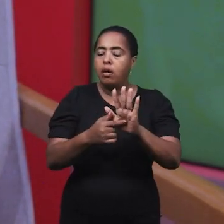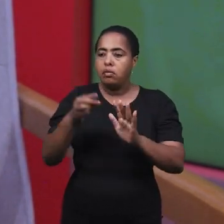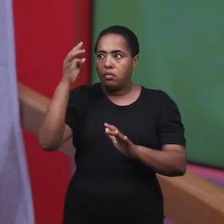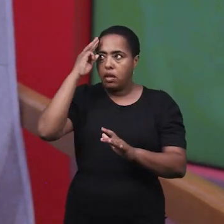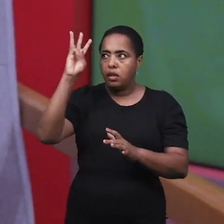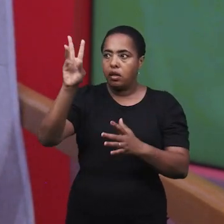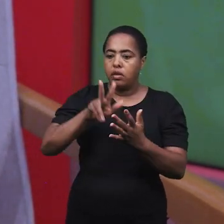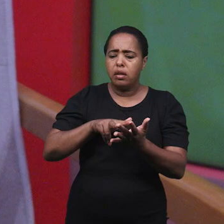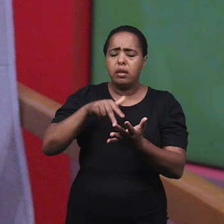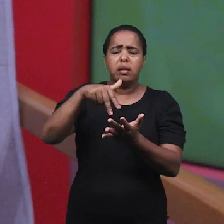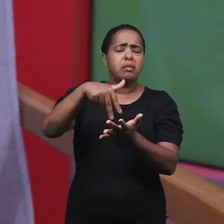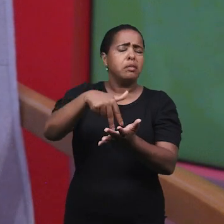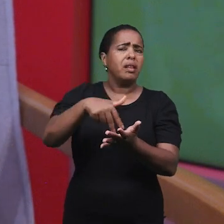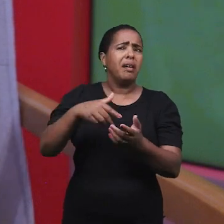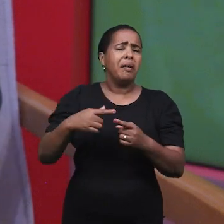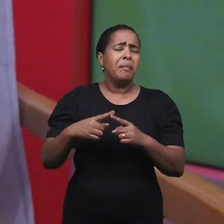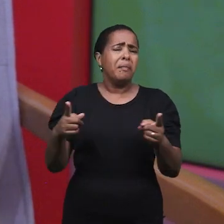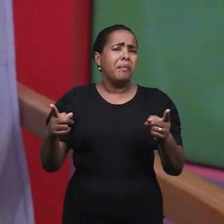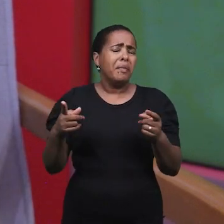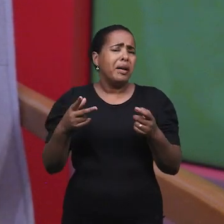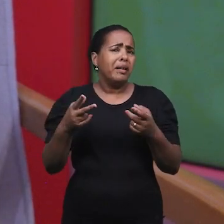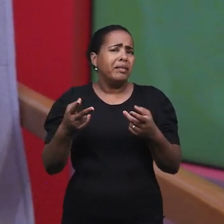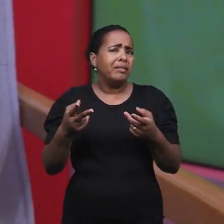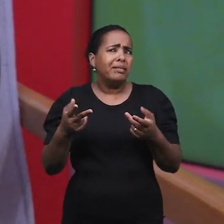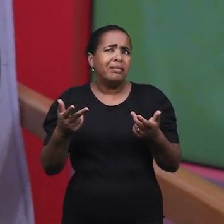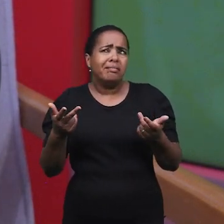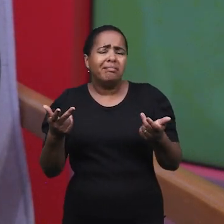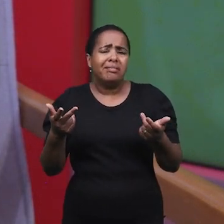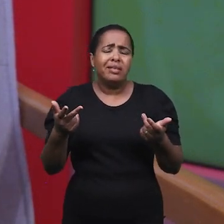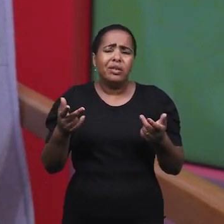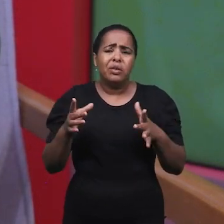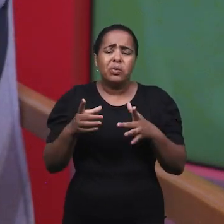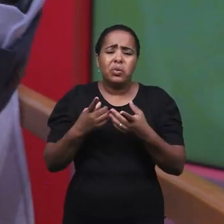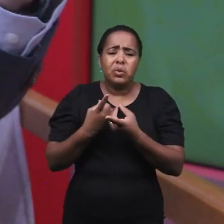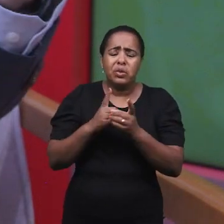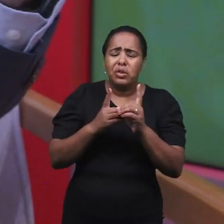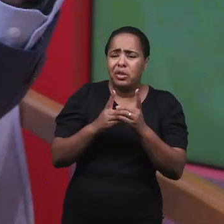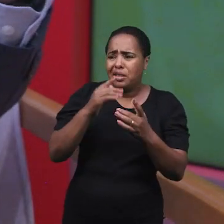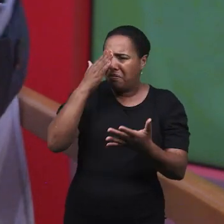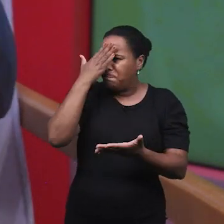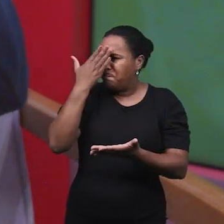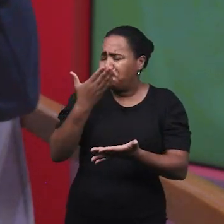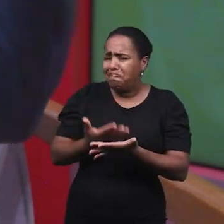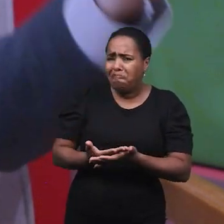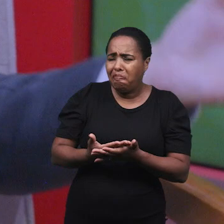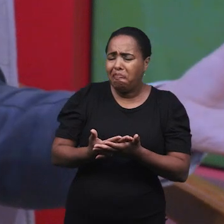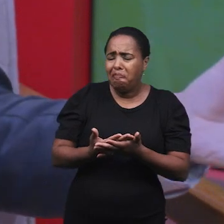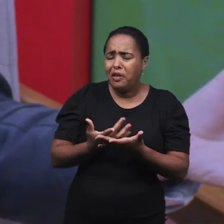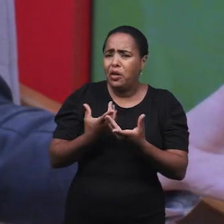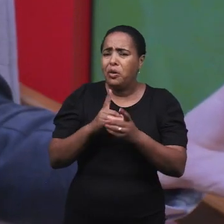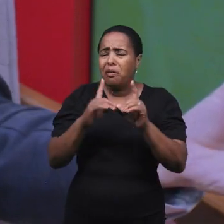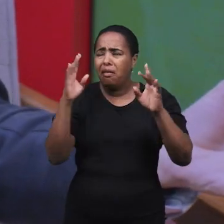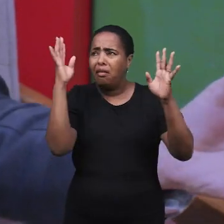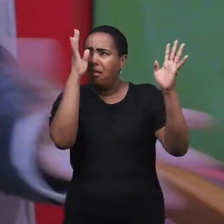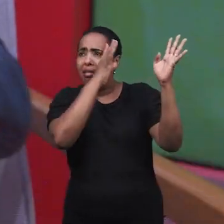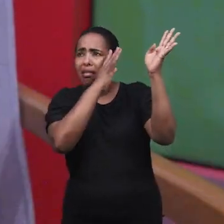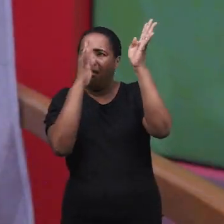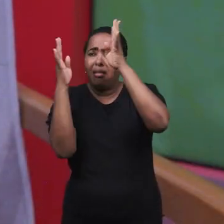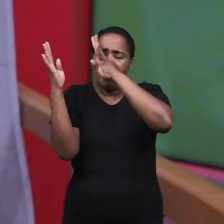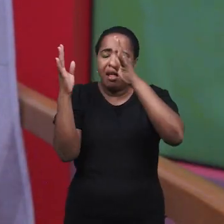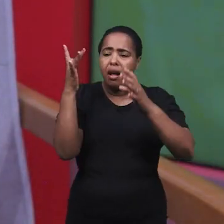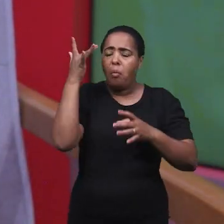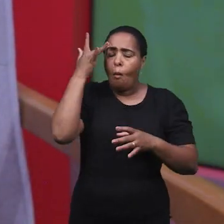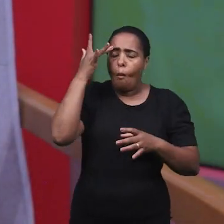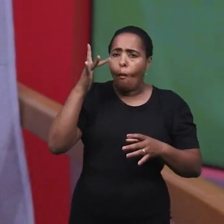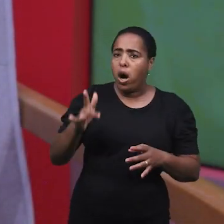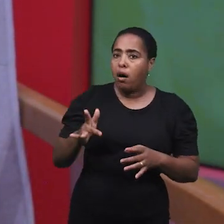paraît que les disciples n'ont pas cru, n'étaient pas réveillés pour cet aspect. Mais